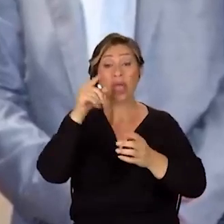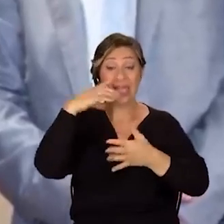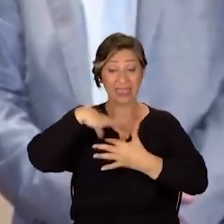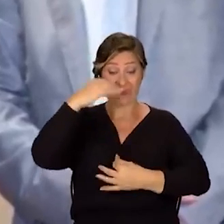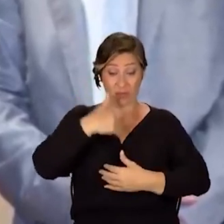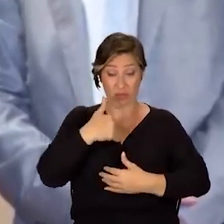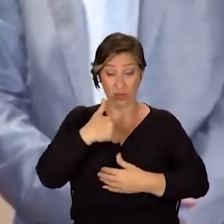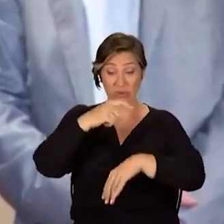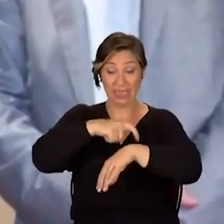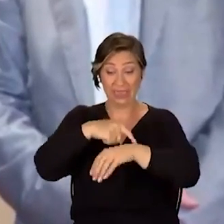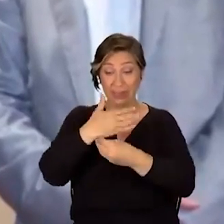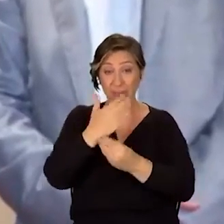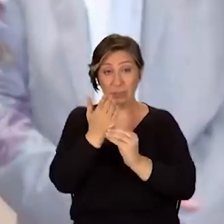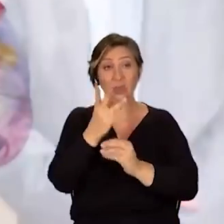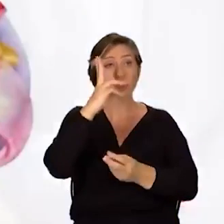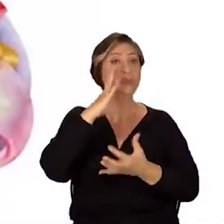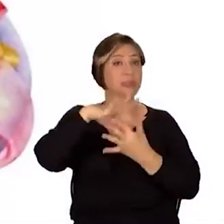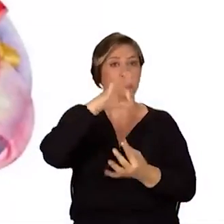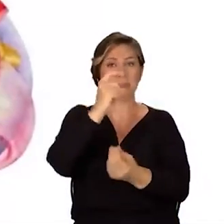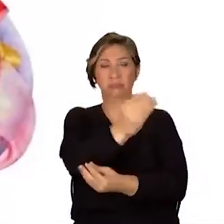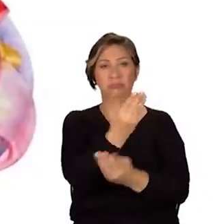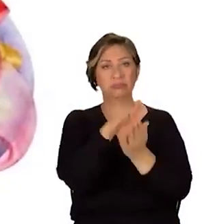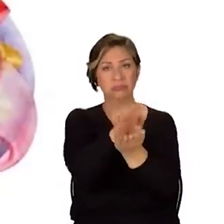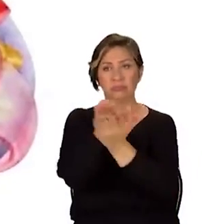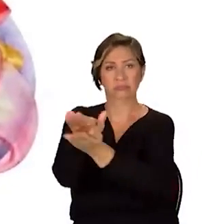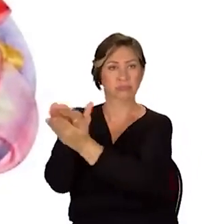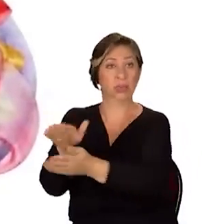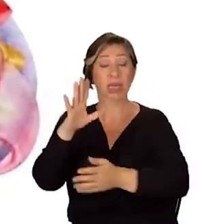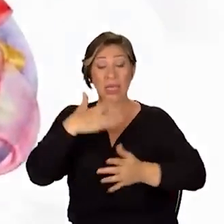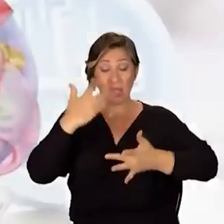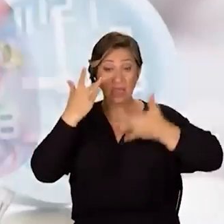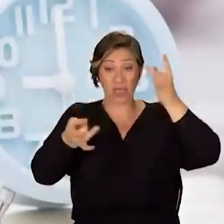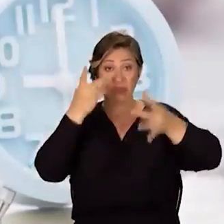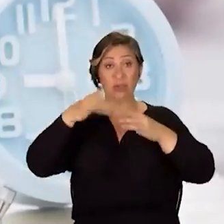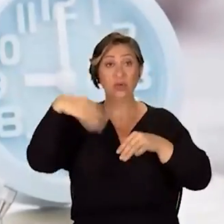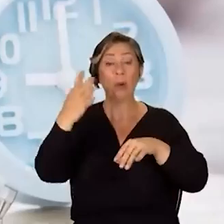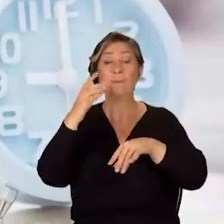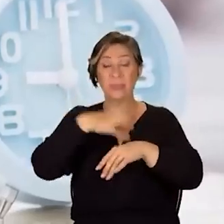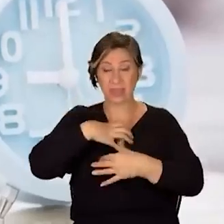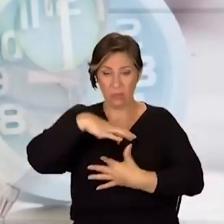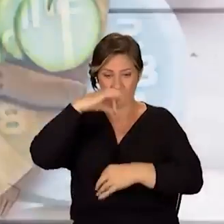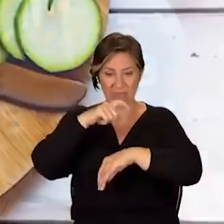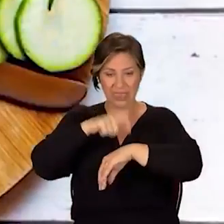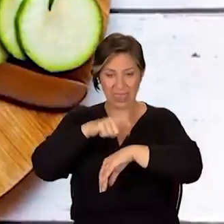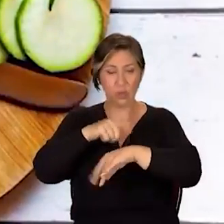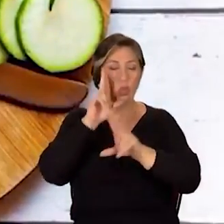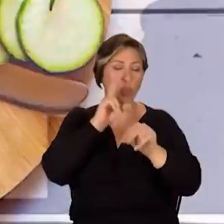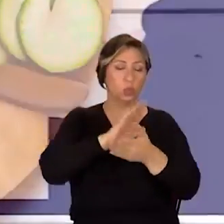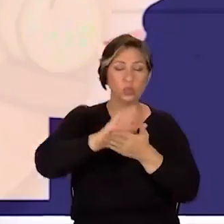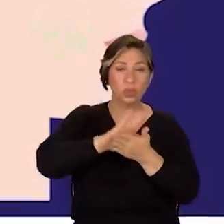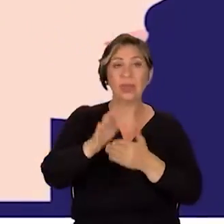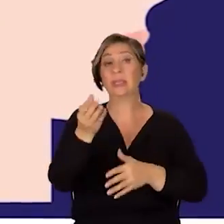3 bilim insanına verildi. Yeni protein ve gen keşifleriyle birlikte biyolojik saatin uyku düzeni dışında